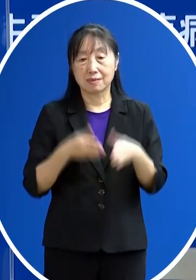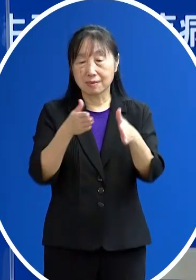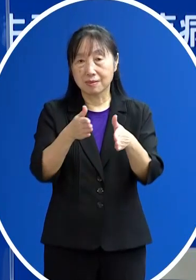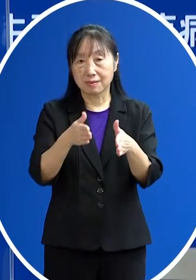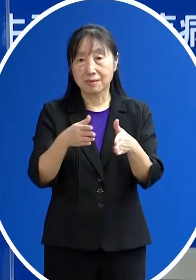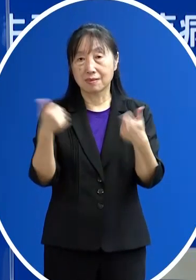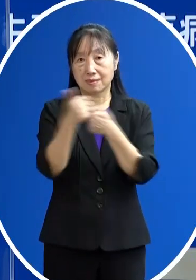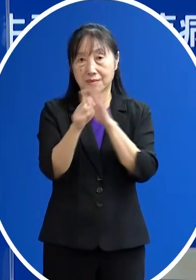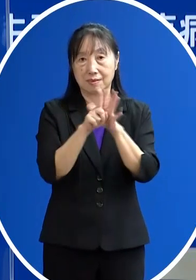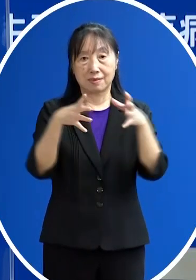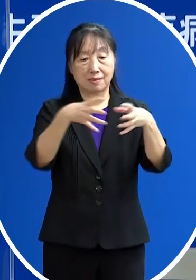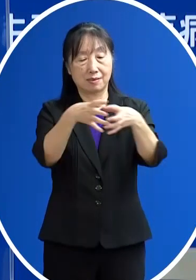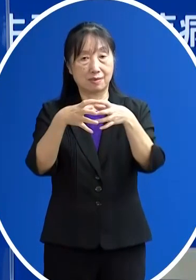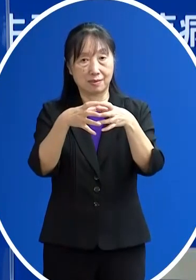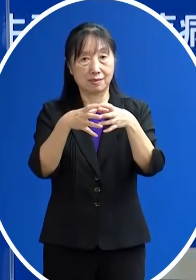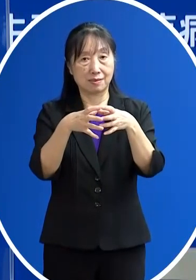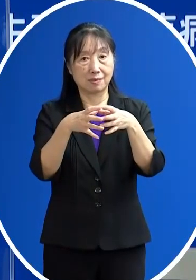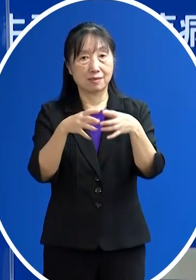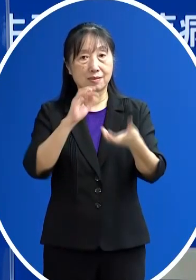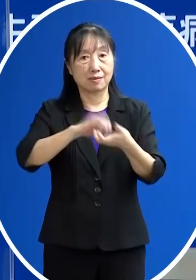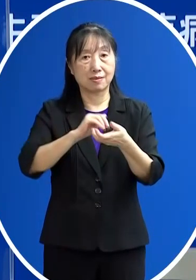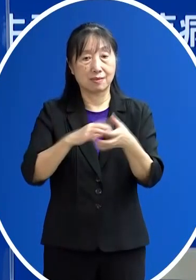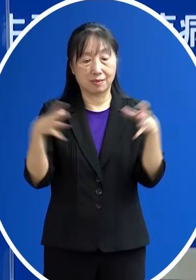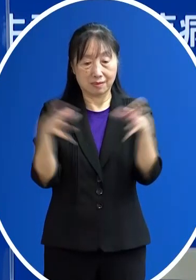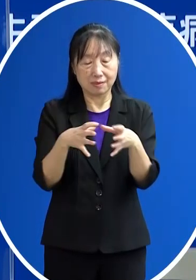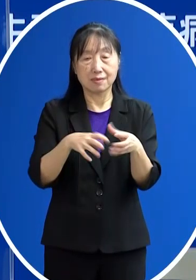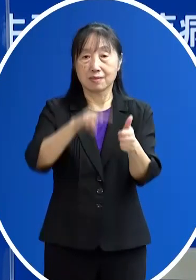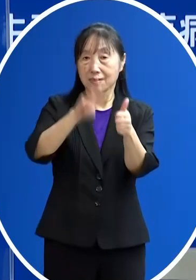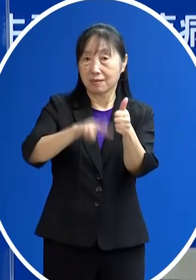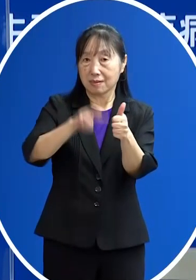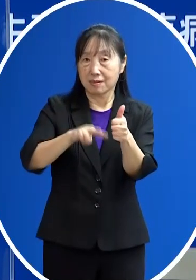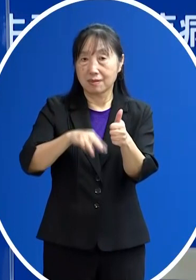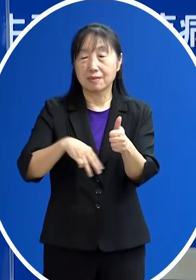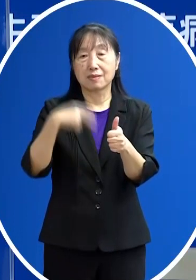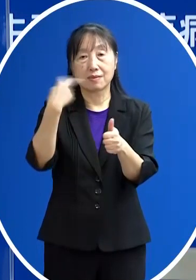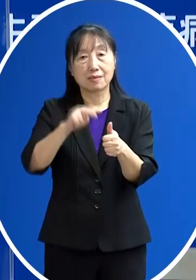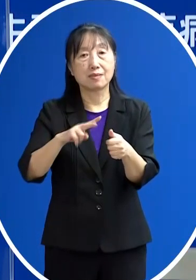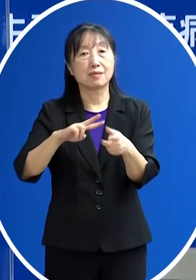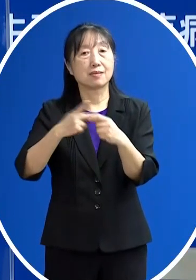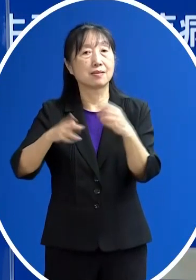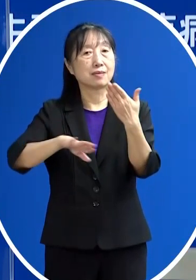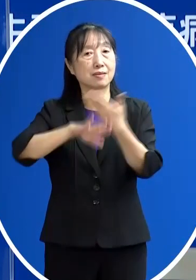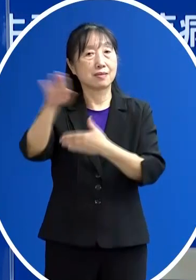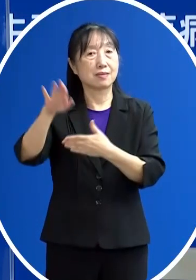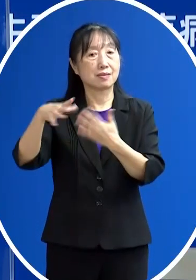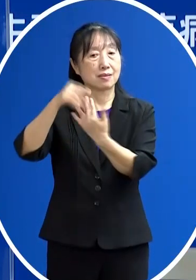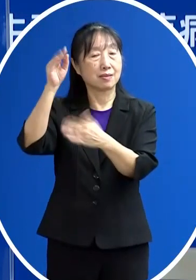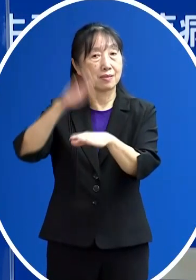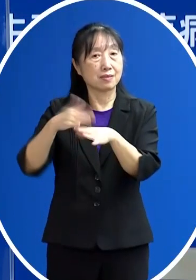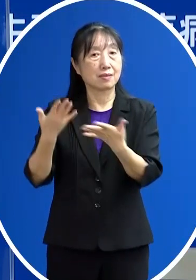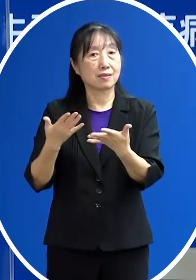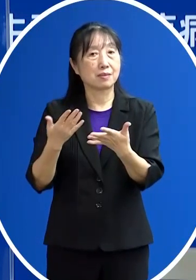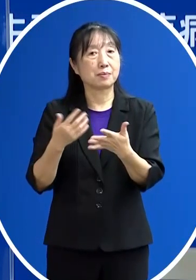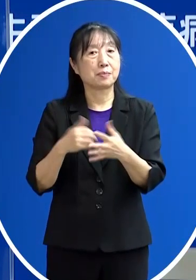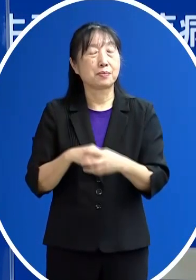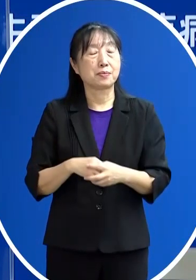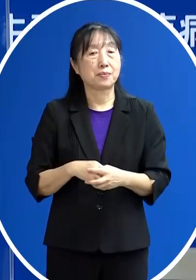代表团，那它有可能是在一起培训训练，然后再跟其他的这个选手晋升的